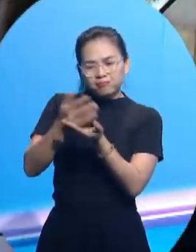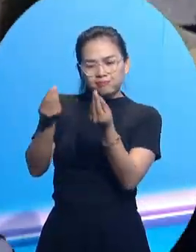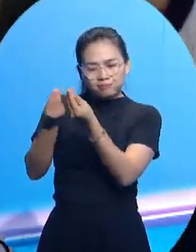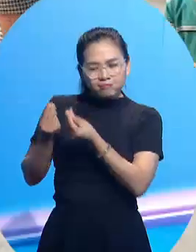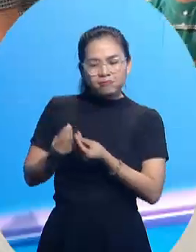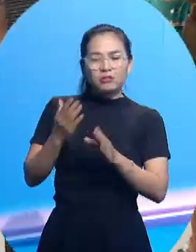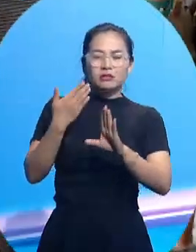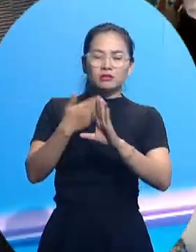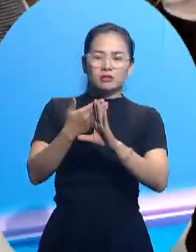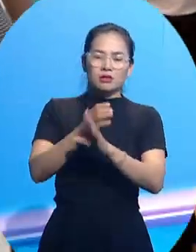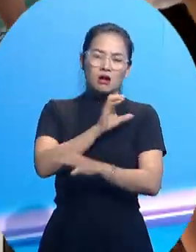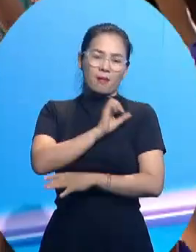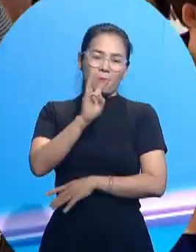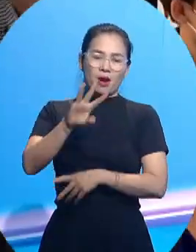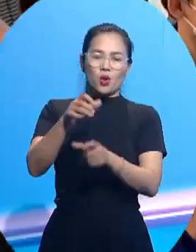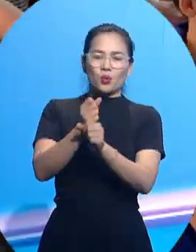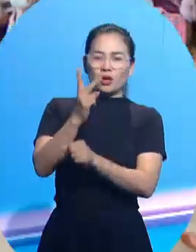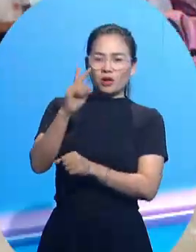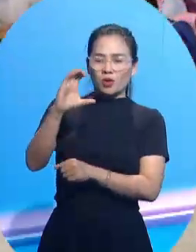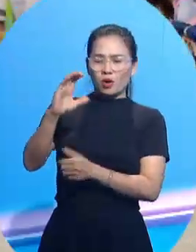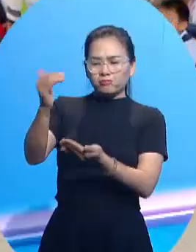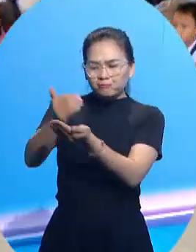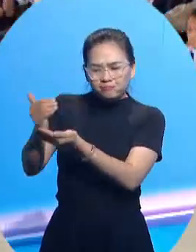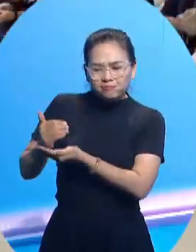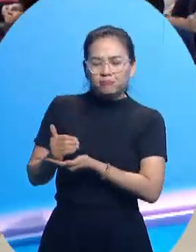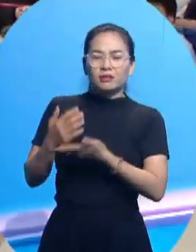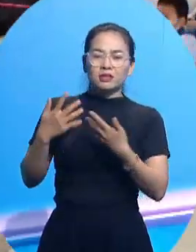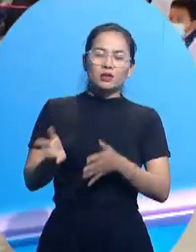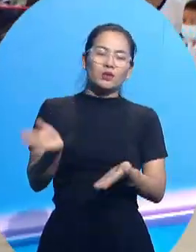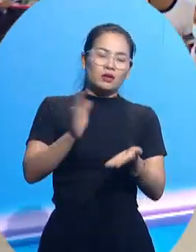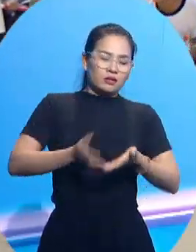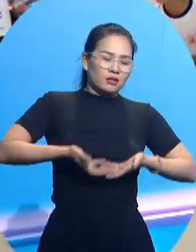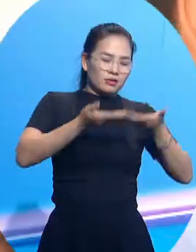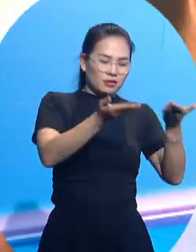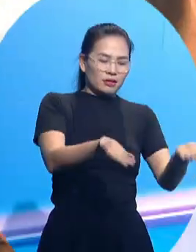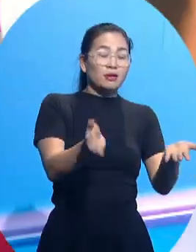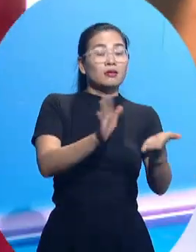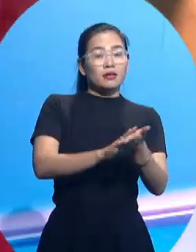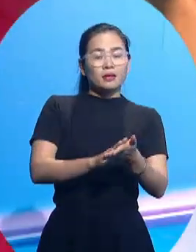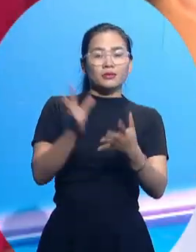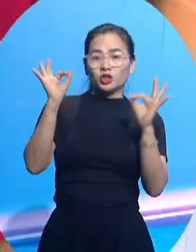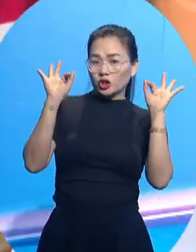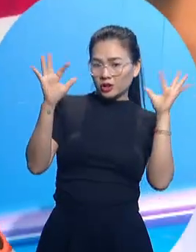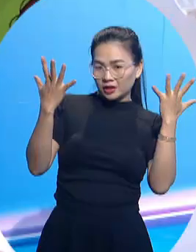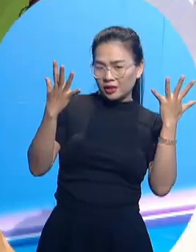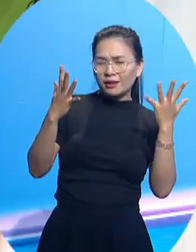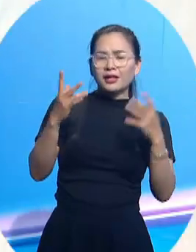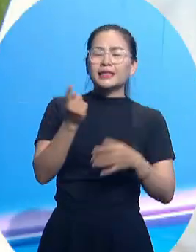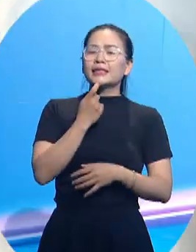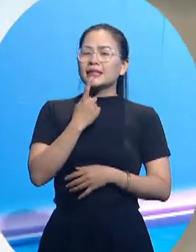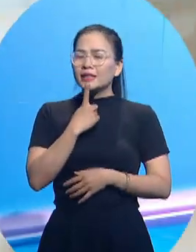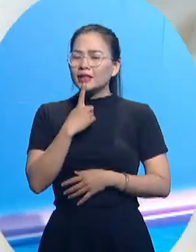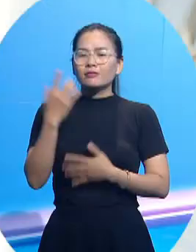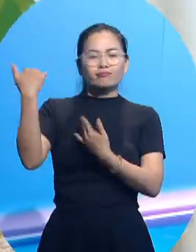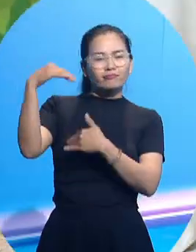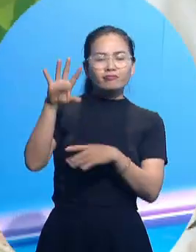sinh trường Trung học Phổ thông Nguyễn Hữu Cầu thực hiện. Các em còn tự mình dàn dựng những tiết mục kịch ngắn, trò chơi để mang lại sự thoải mái, tiếng cười như